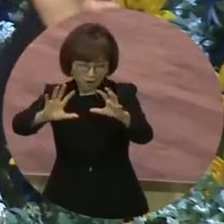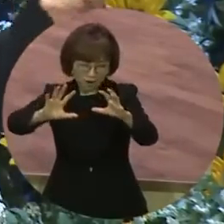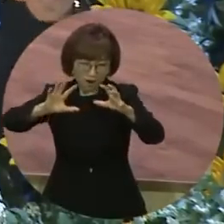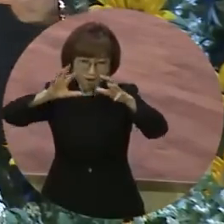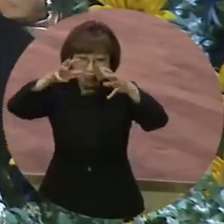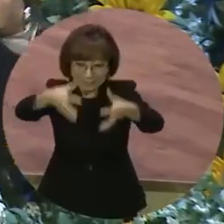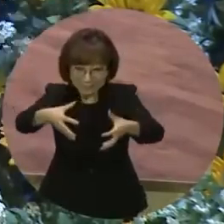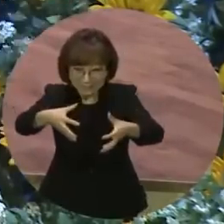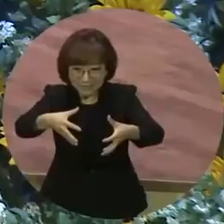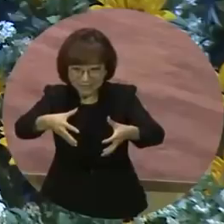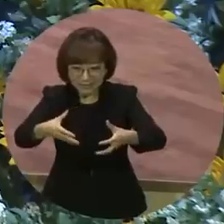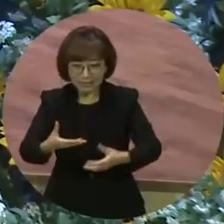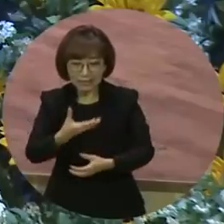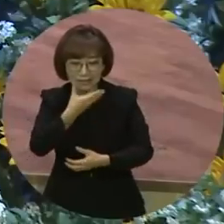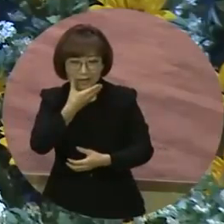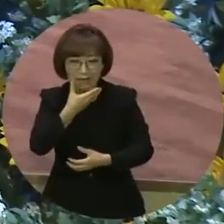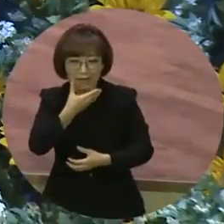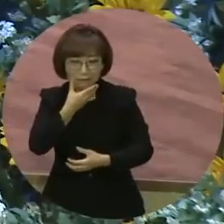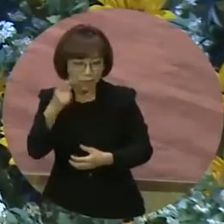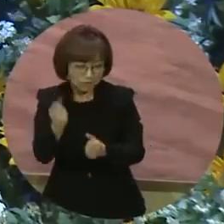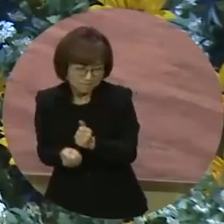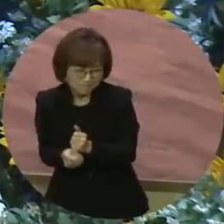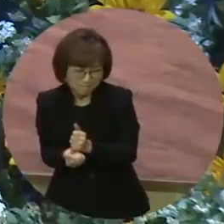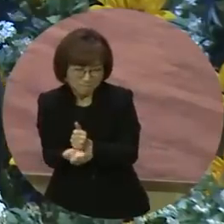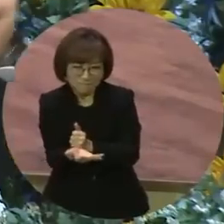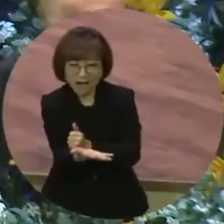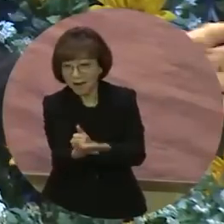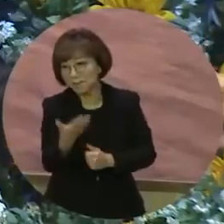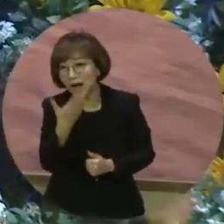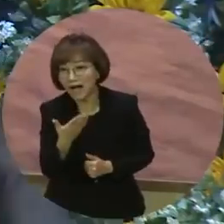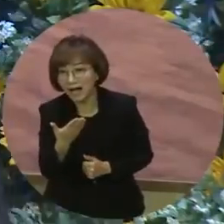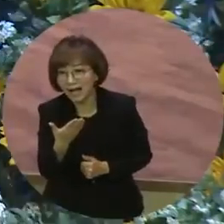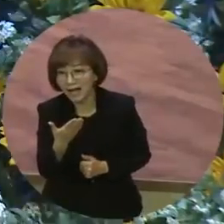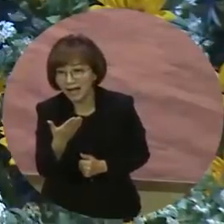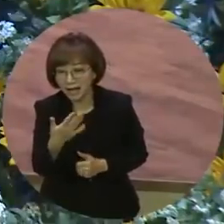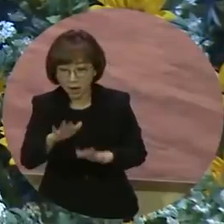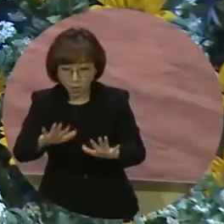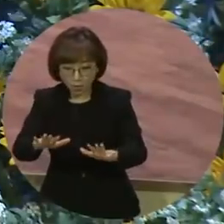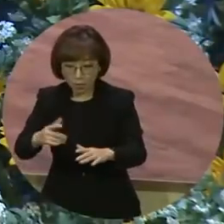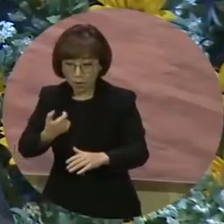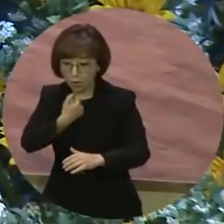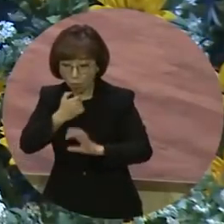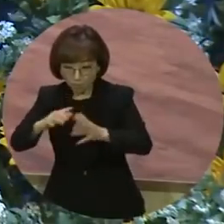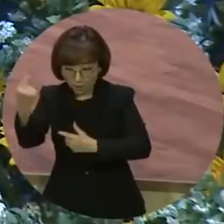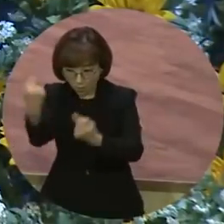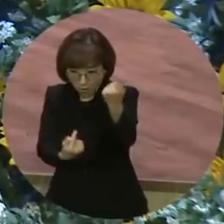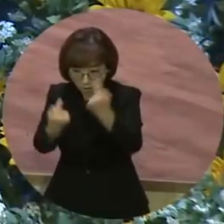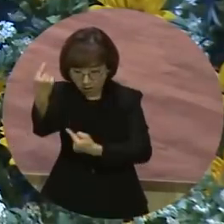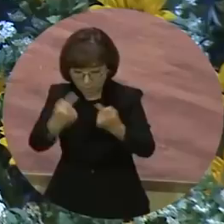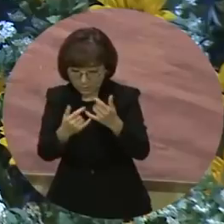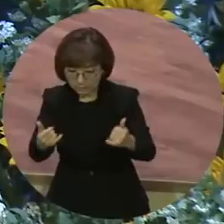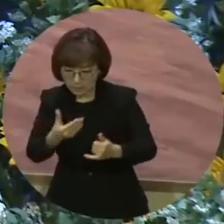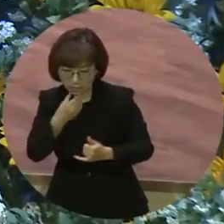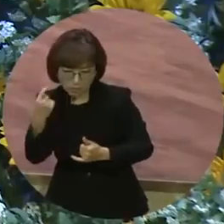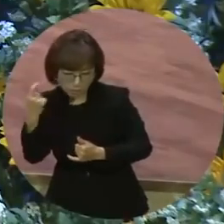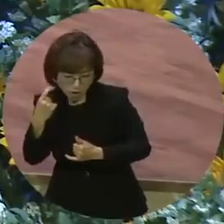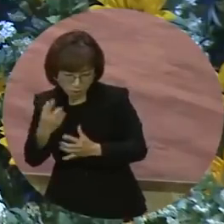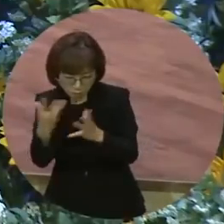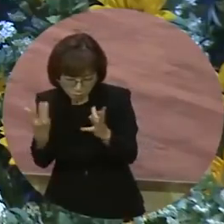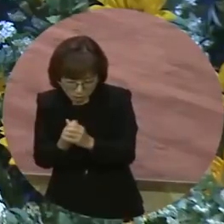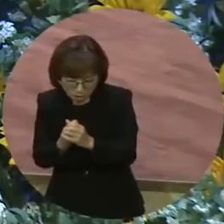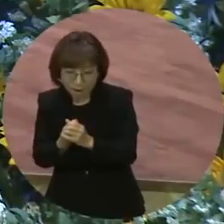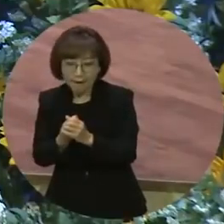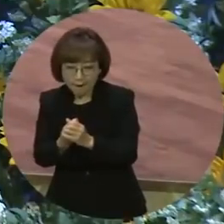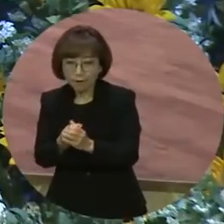각지로 복음받은 사람들이 로마에 와서 복음받고 전 세계 복음화되지 않겠나? 라고 하는 이